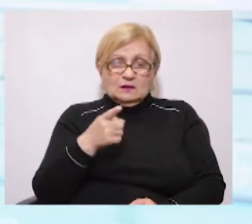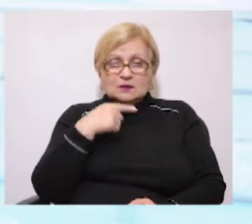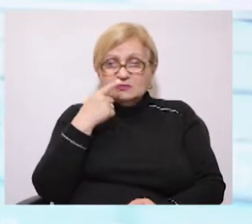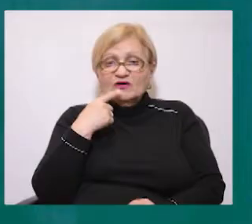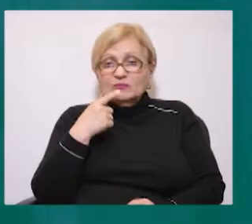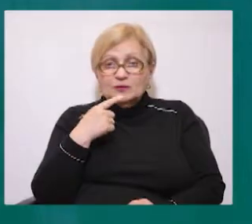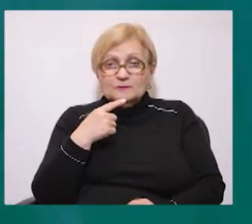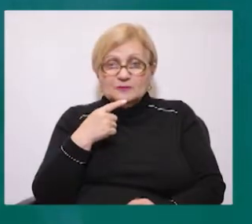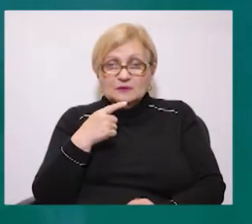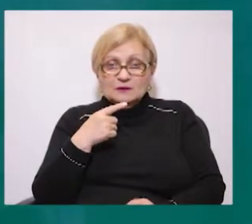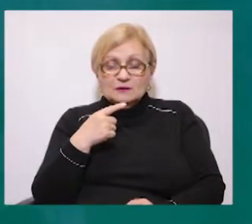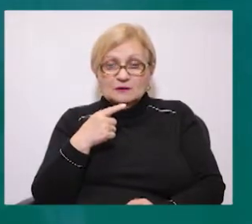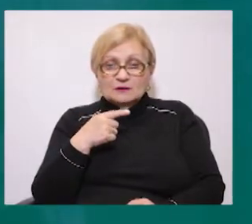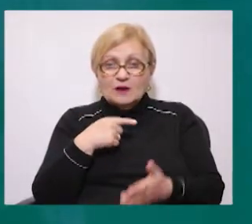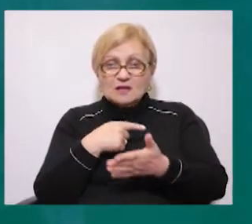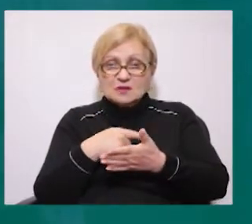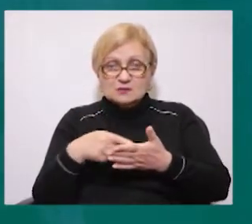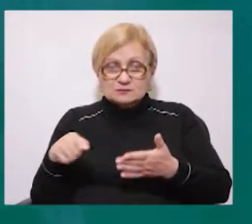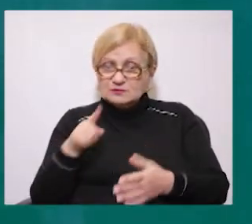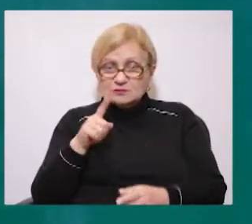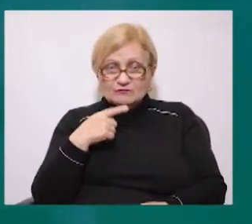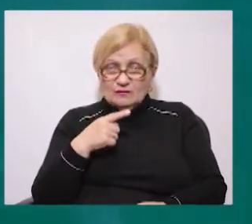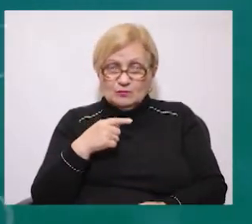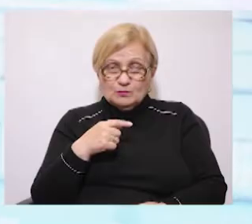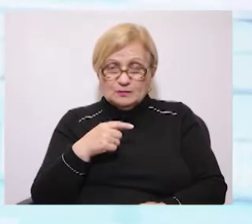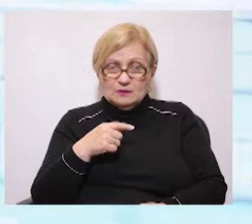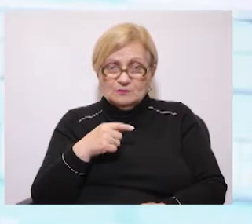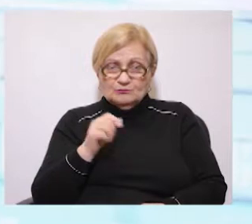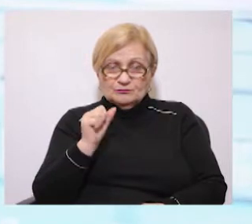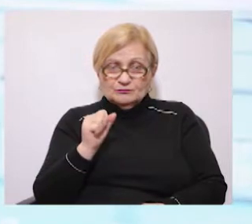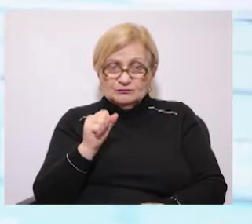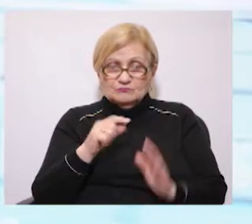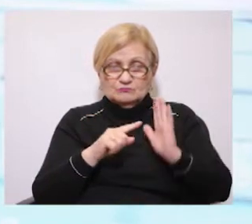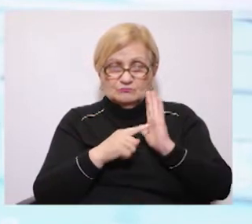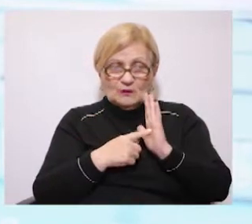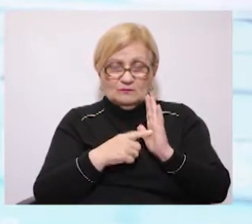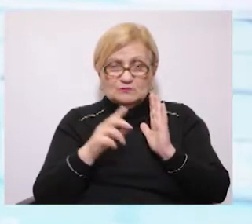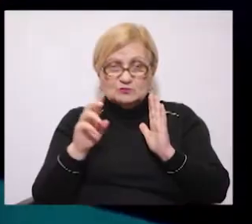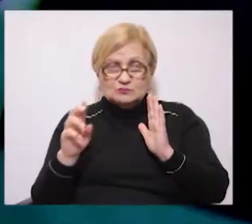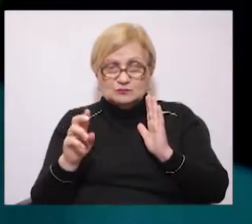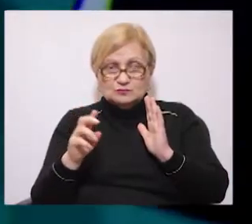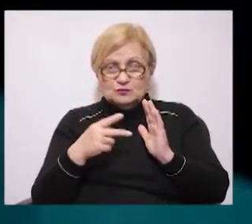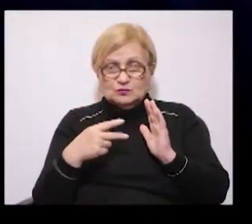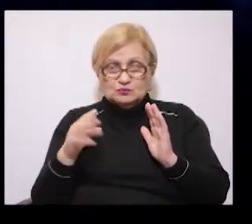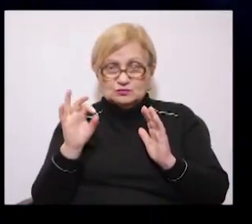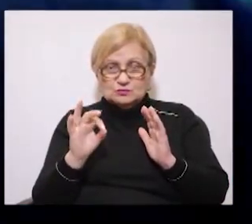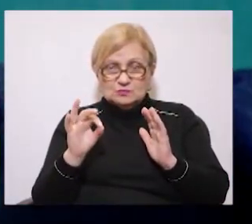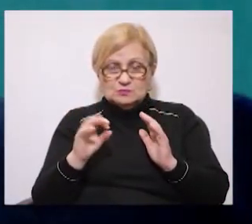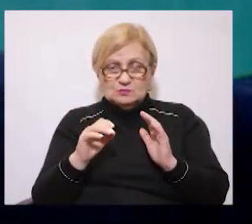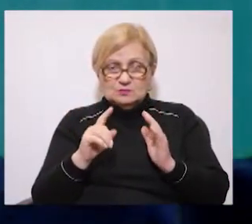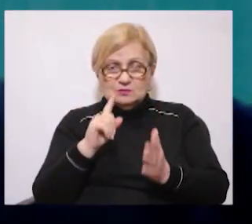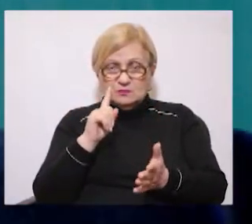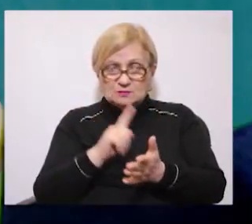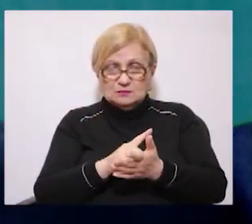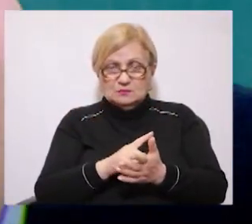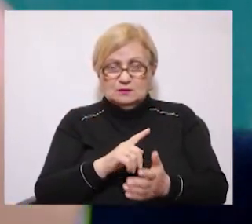ესე თამბეშტავოთ? იმიტომ რომ ა გავამრავლოთ ბეზე, უდრის ნულს და ვწერთ რომ